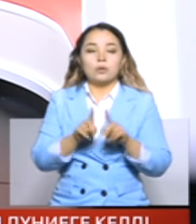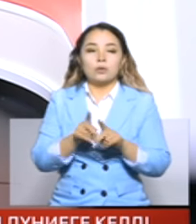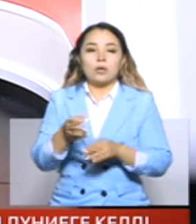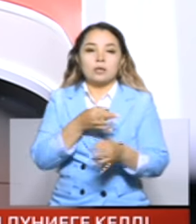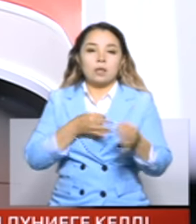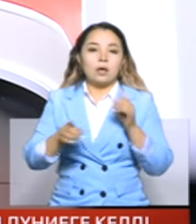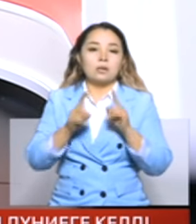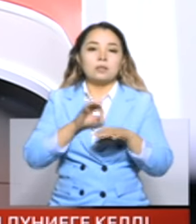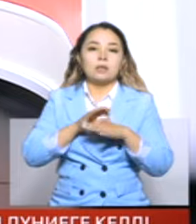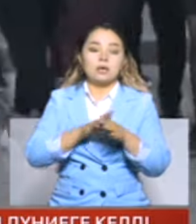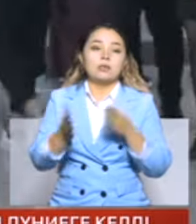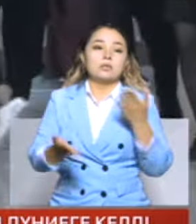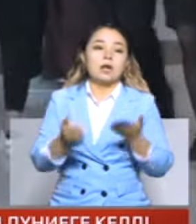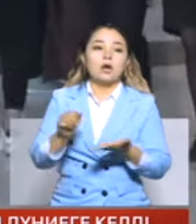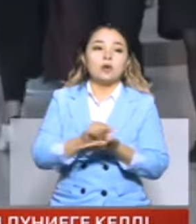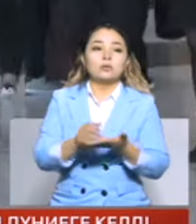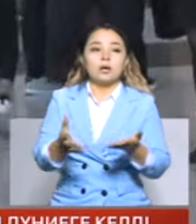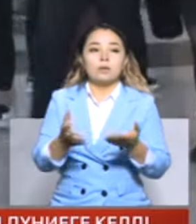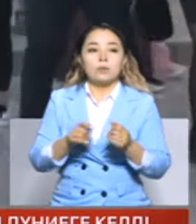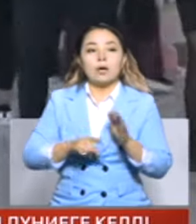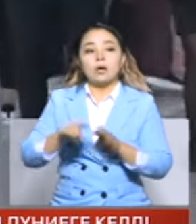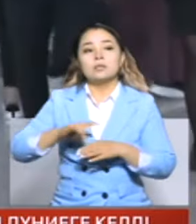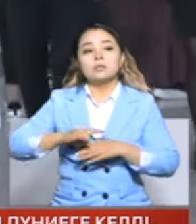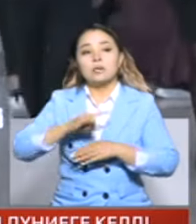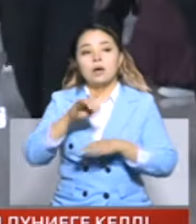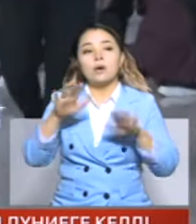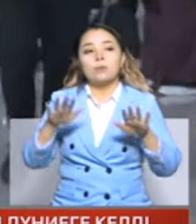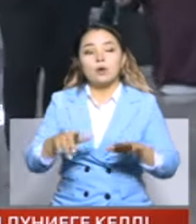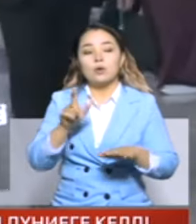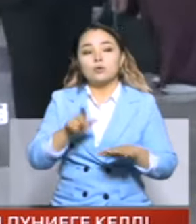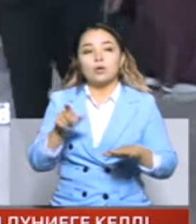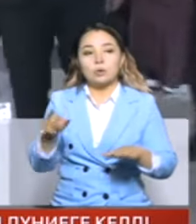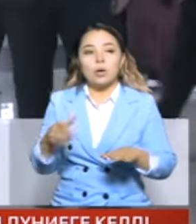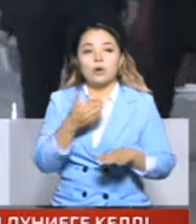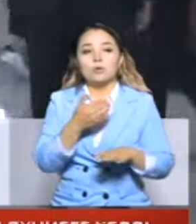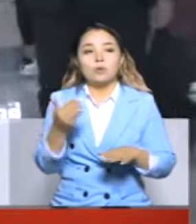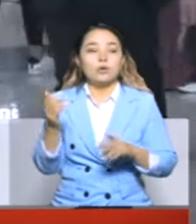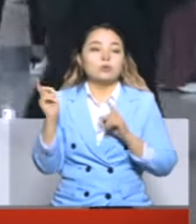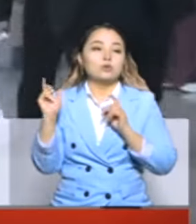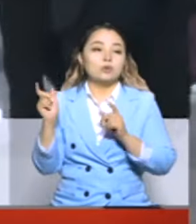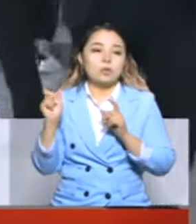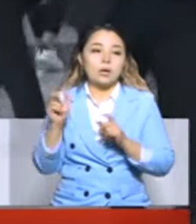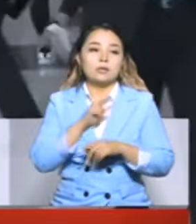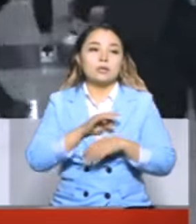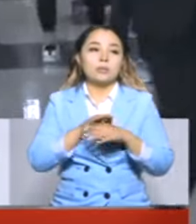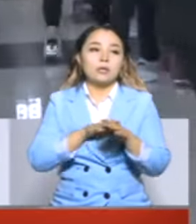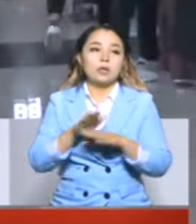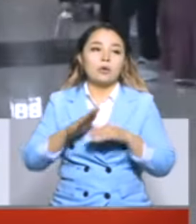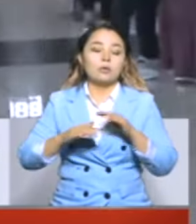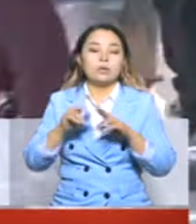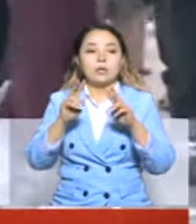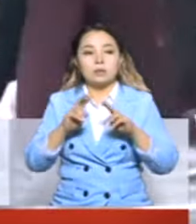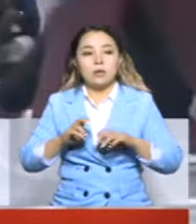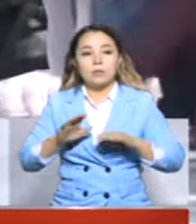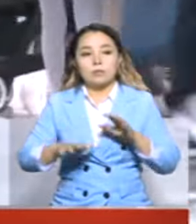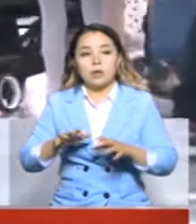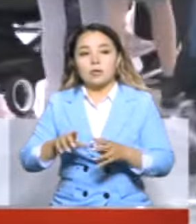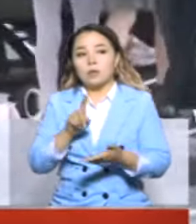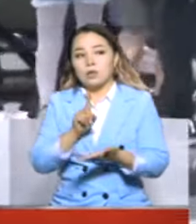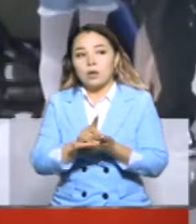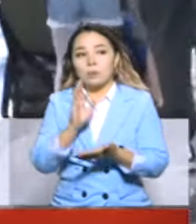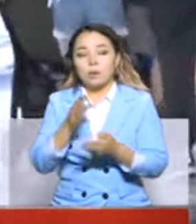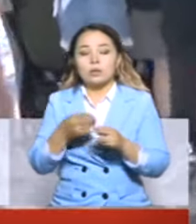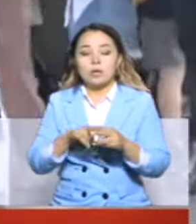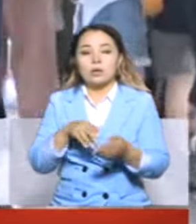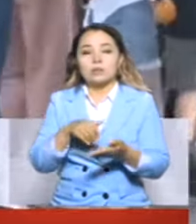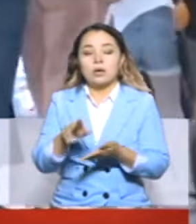жатыр. Егер құжат қабылданса, әуежай ғимаратына кіреберісте жолаушылар мен олардың жүктерін қызметкерлер қолмен тексереді. Мұндай тексерістен